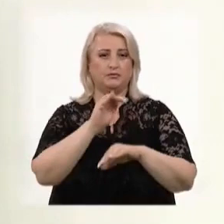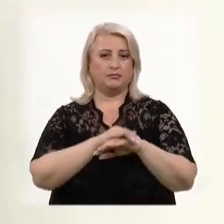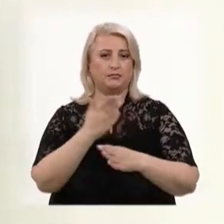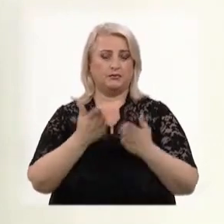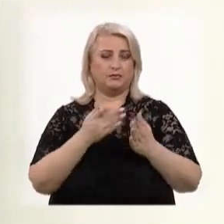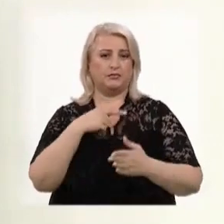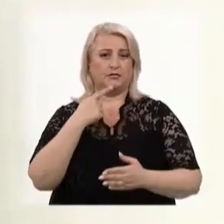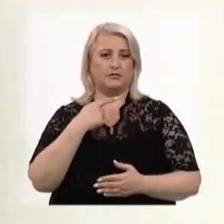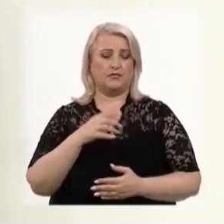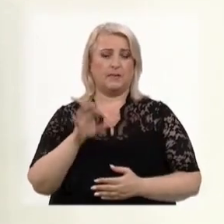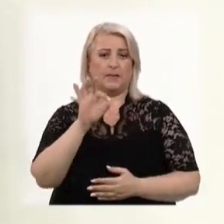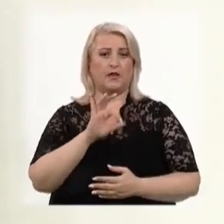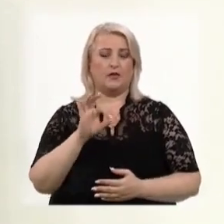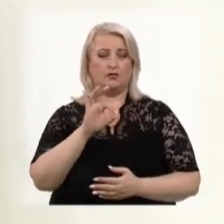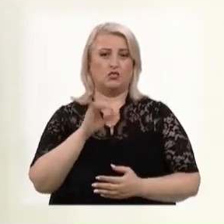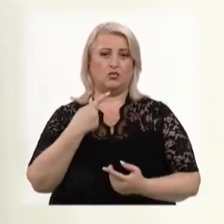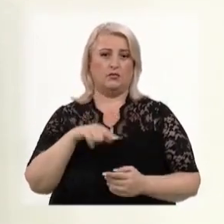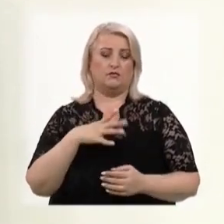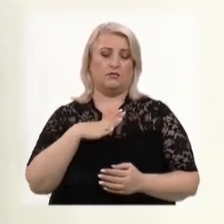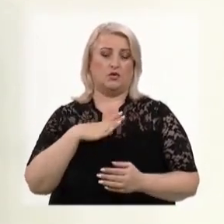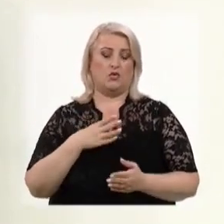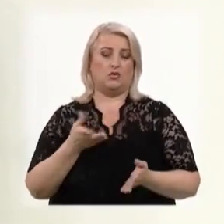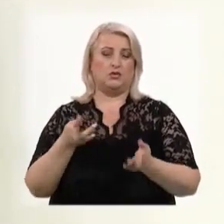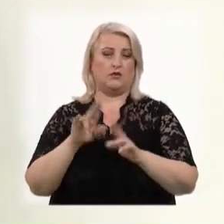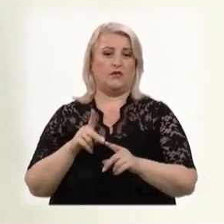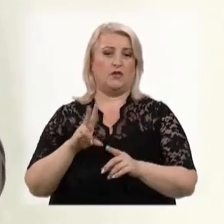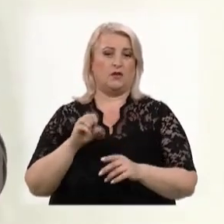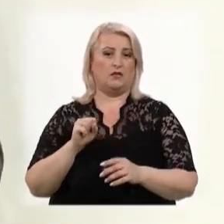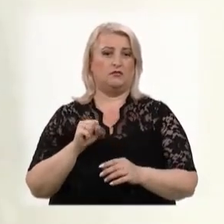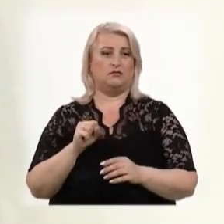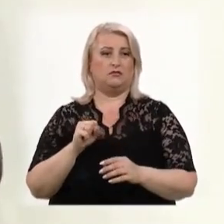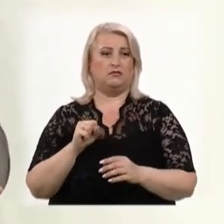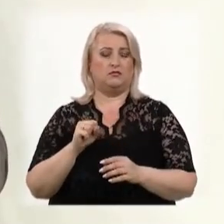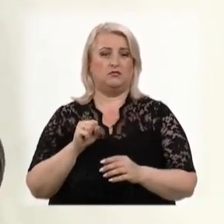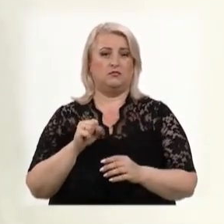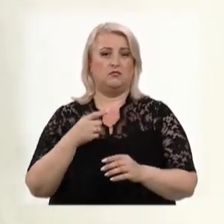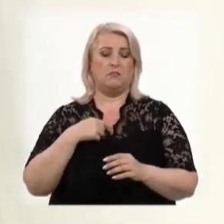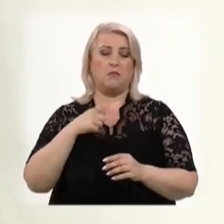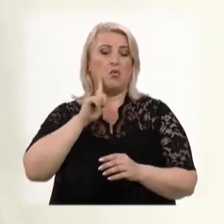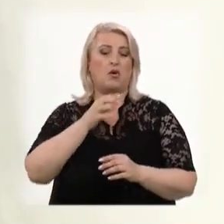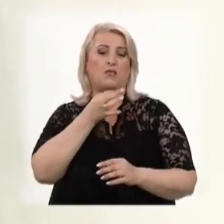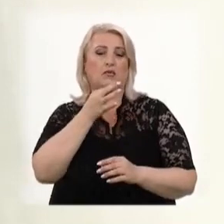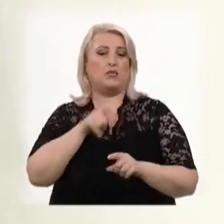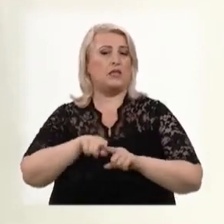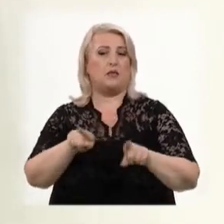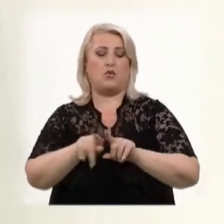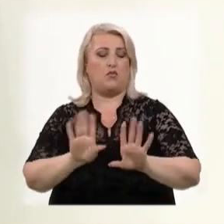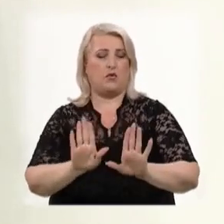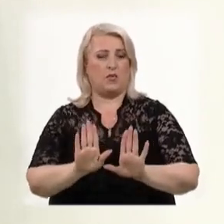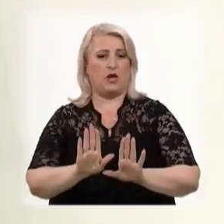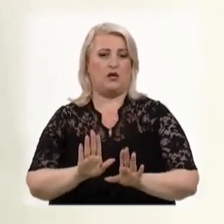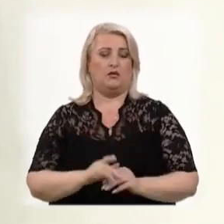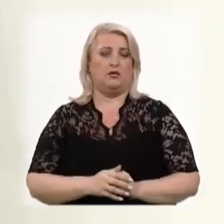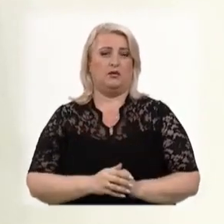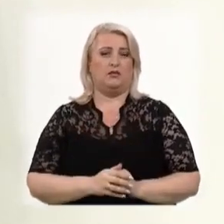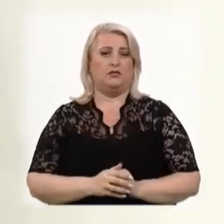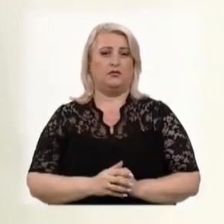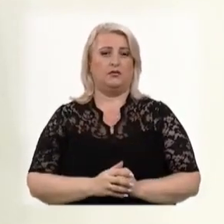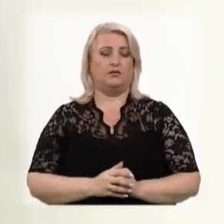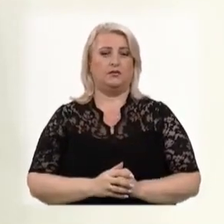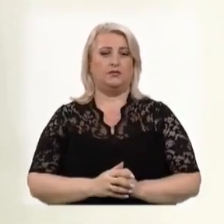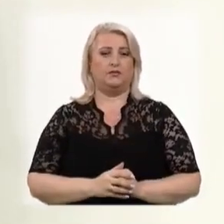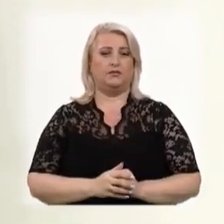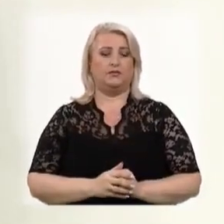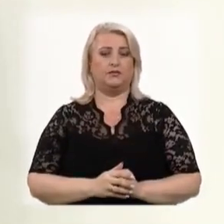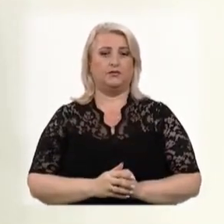nu vorbim iarăș neapărat la parte organică Da eu Ce înseamnă noi nu promovăm Încă nu e purta păstrăm la vor vedea aici Vreau să